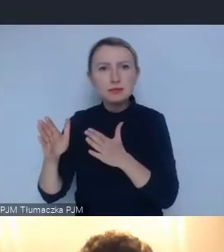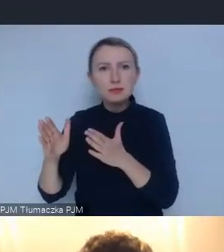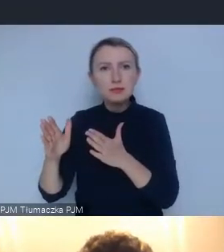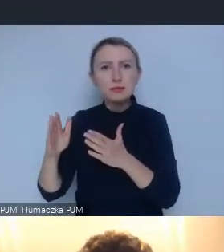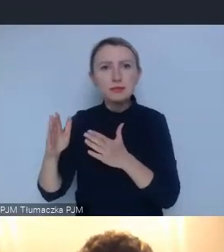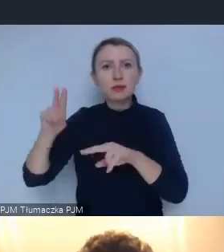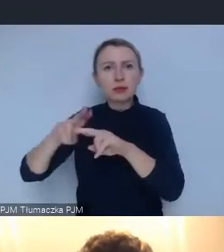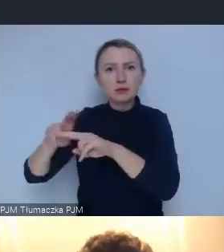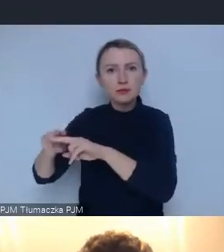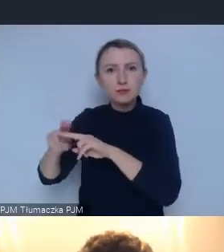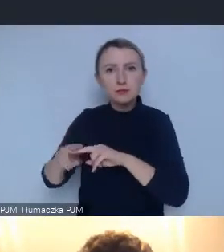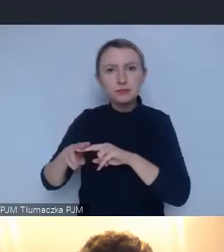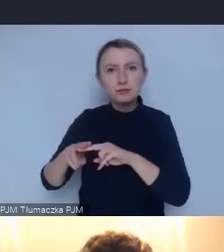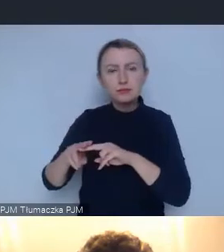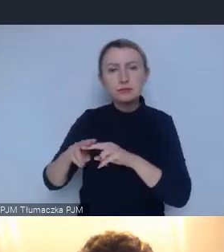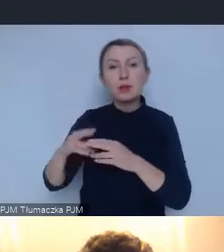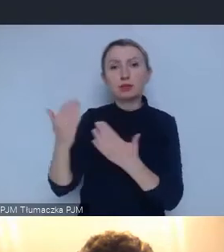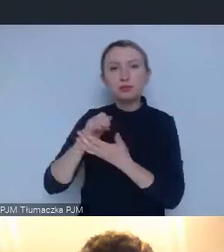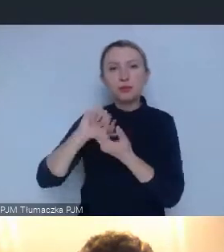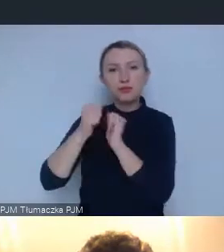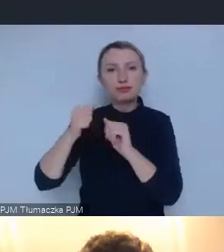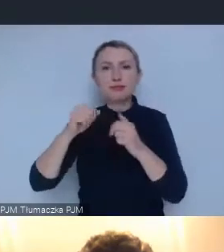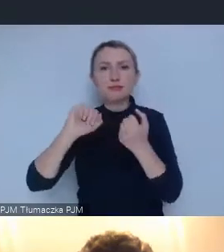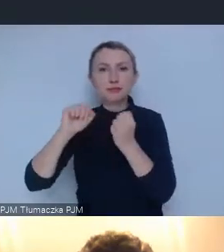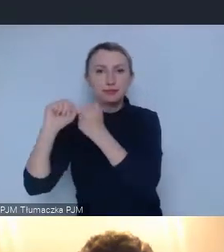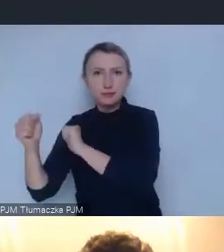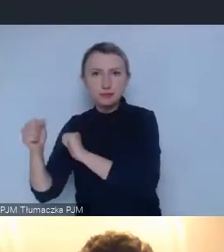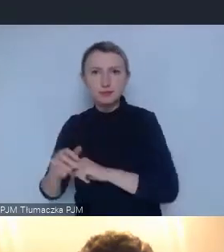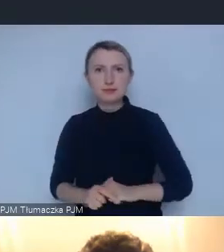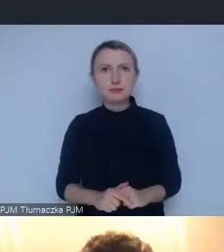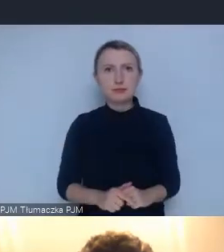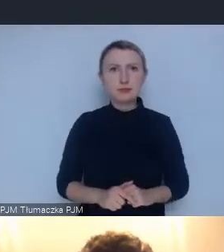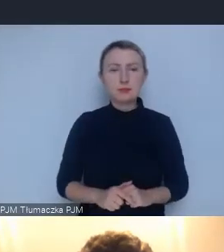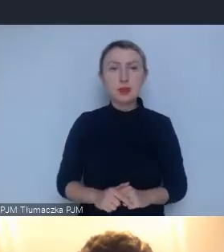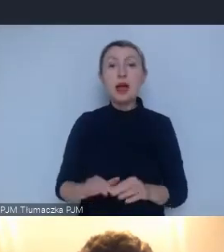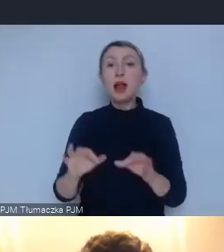podmioty. Ale teraz ta nowa sytuacja, no